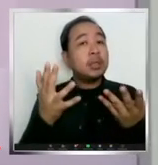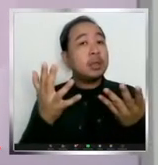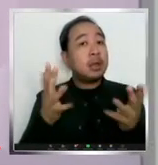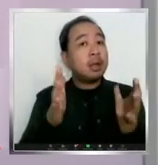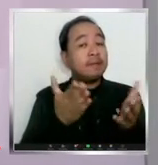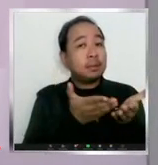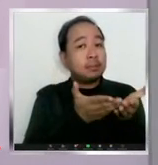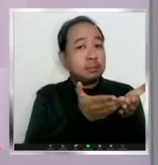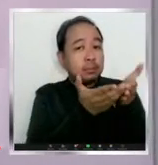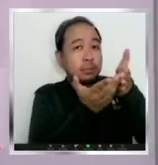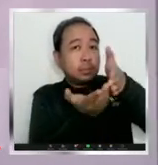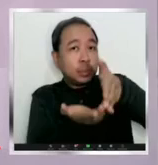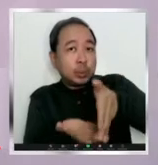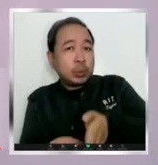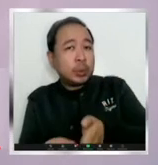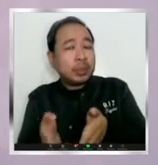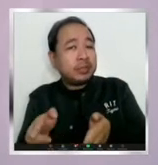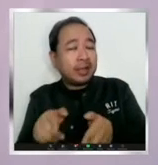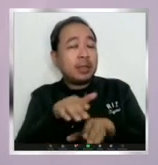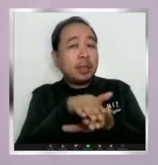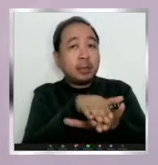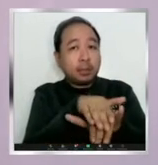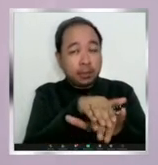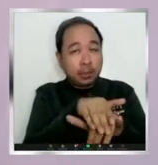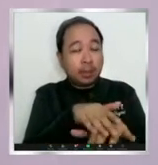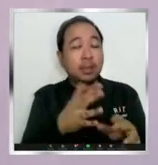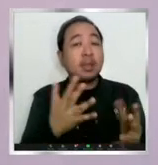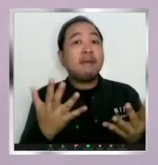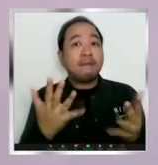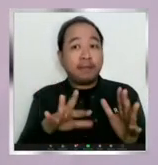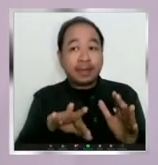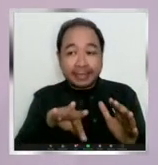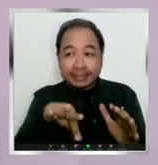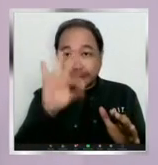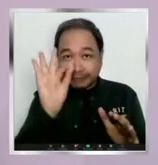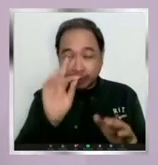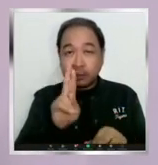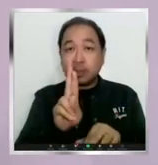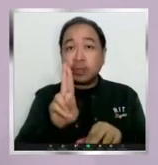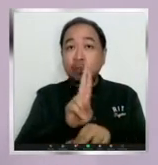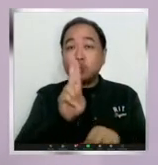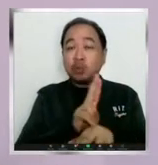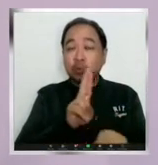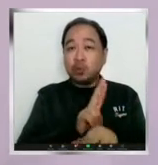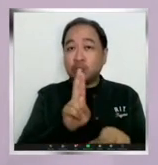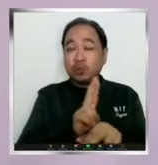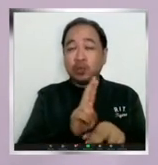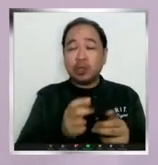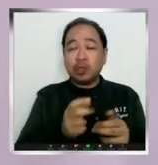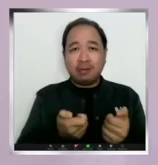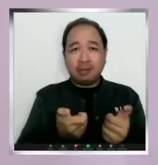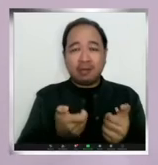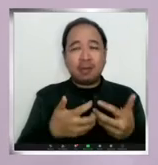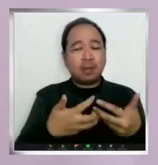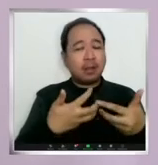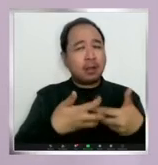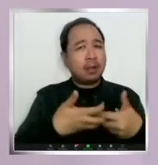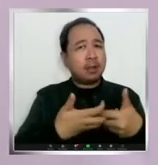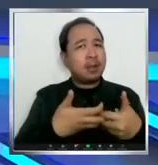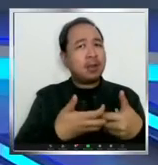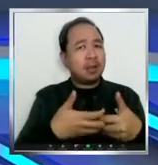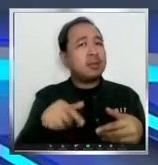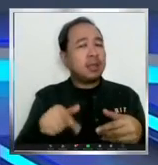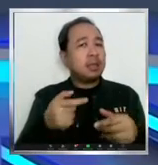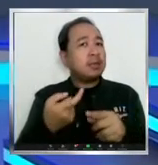Mindoro, natuntun na ng remotely operated vehicle mula Japan ang MT Princess Empress sa ilalim ng